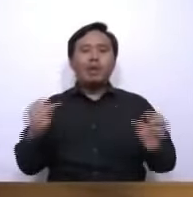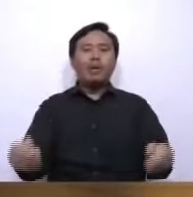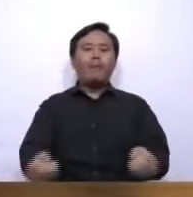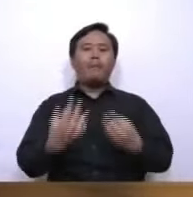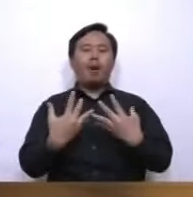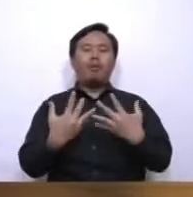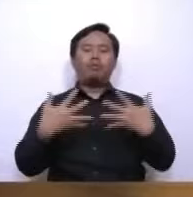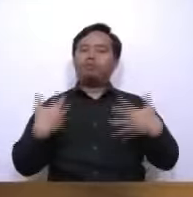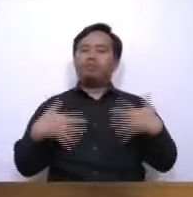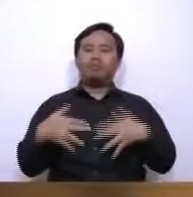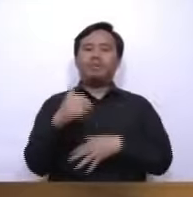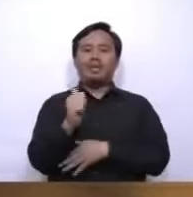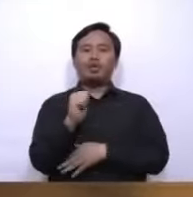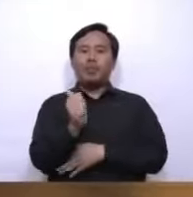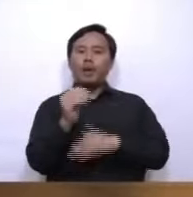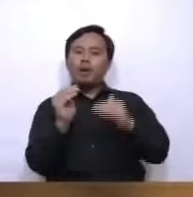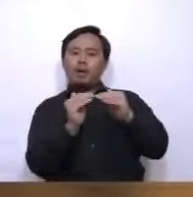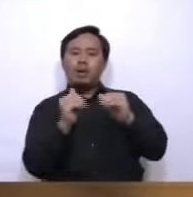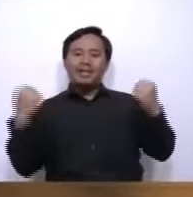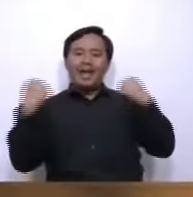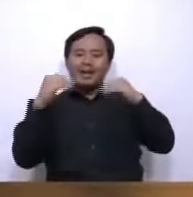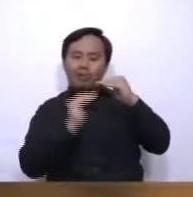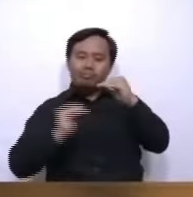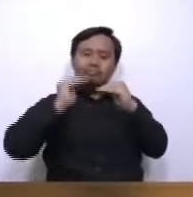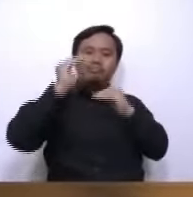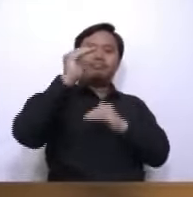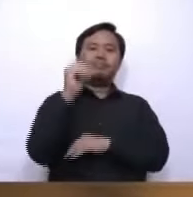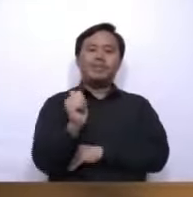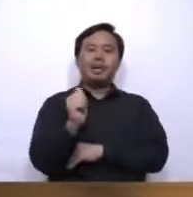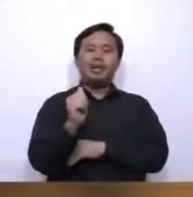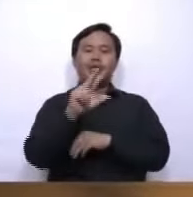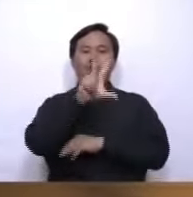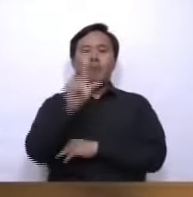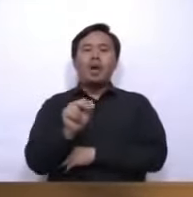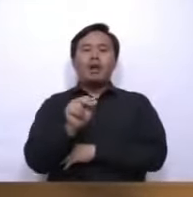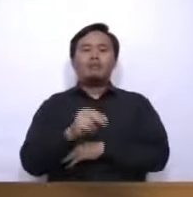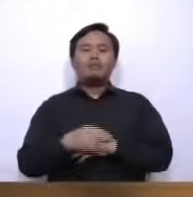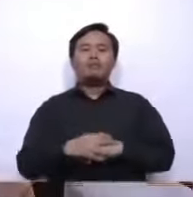biasa bagi indeks kesehatan di Jawa Barat, hadirin sekalian.